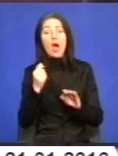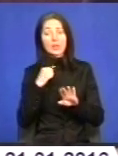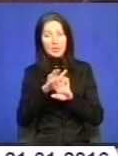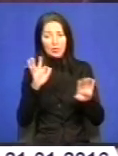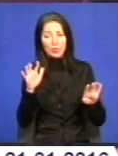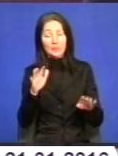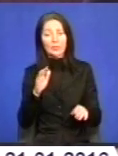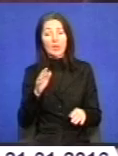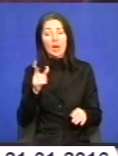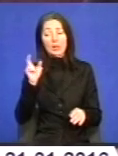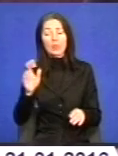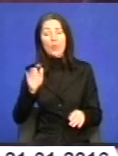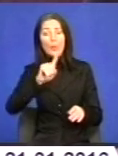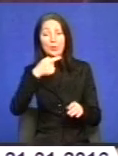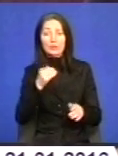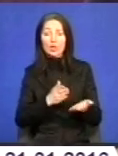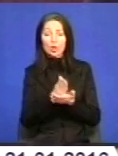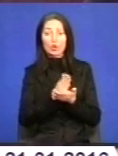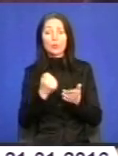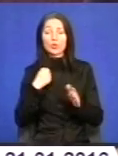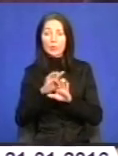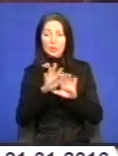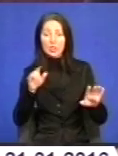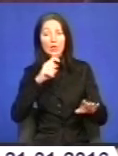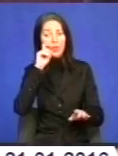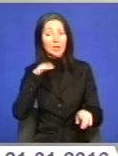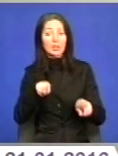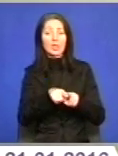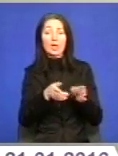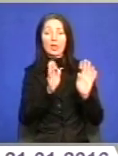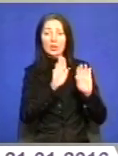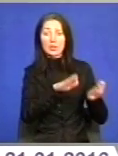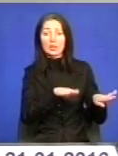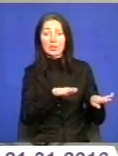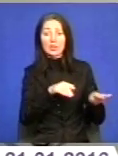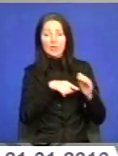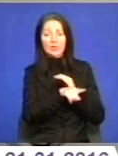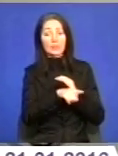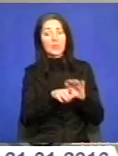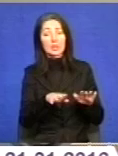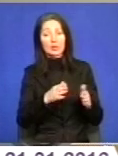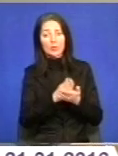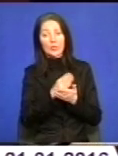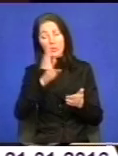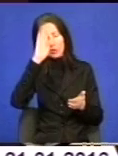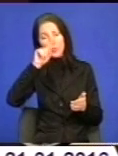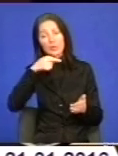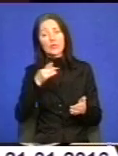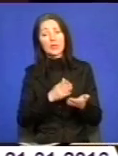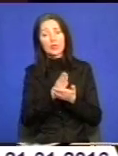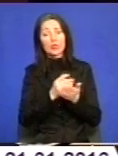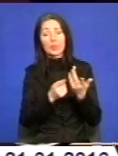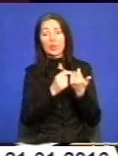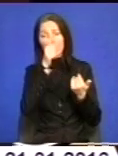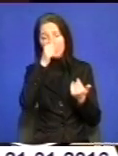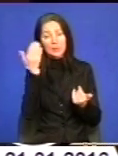мобілізований на службу в Збройні сили України та покинув місце служби. Парубка мобілізували на службу до армії декілька місяців тому. Однак